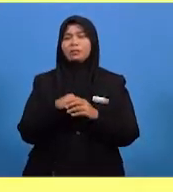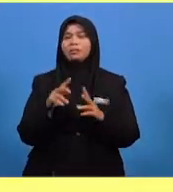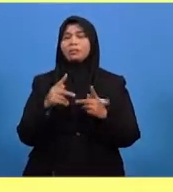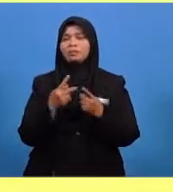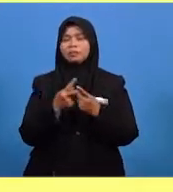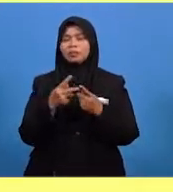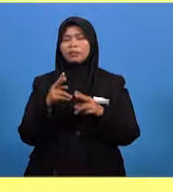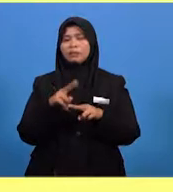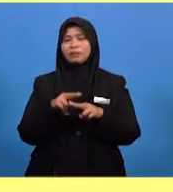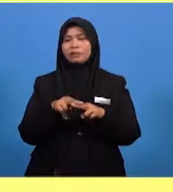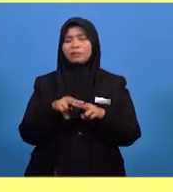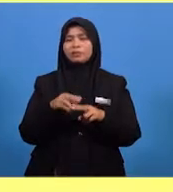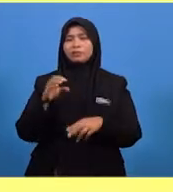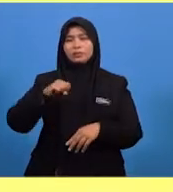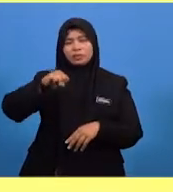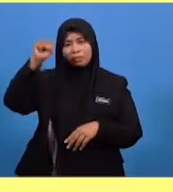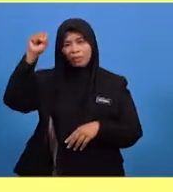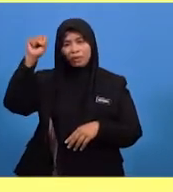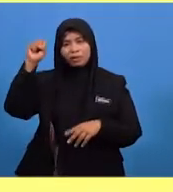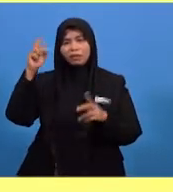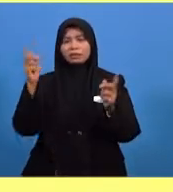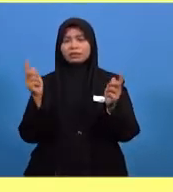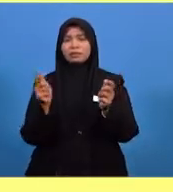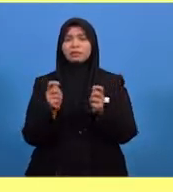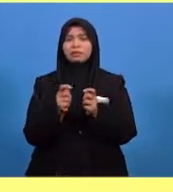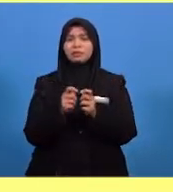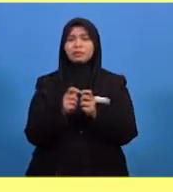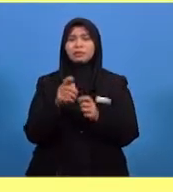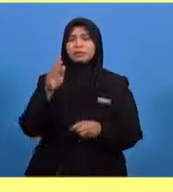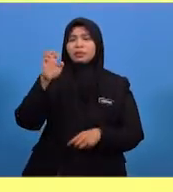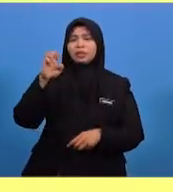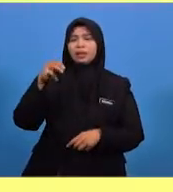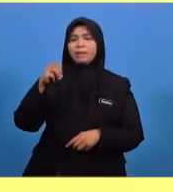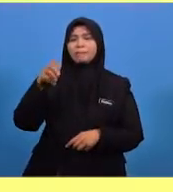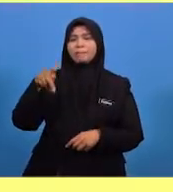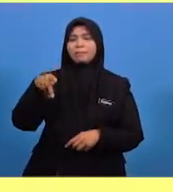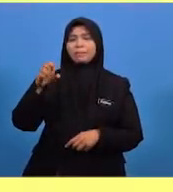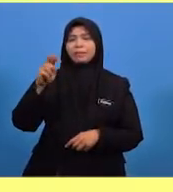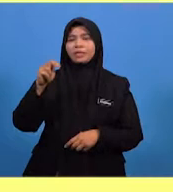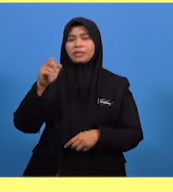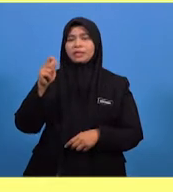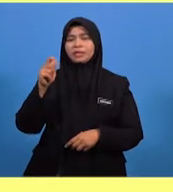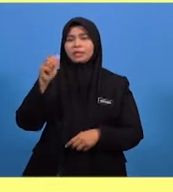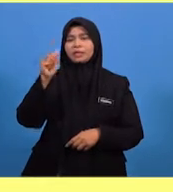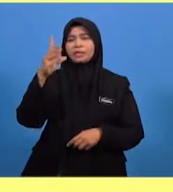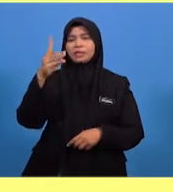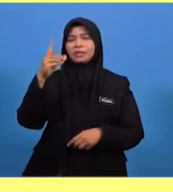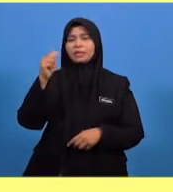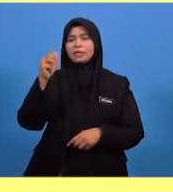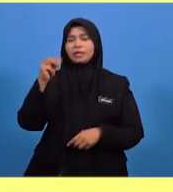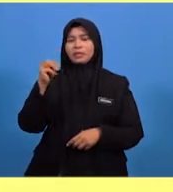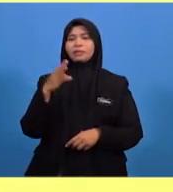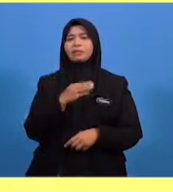seperti empening adem di simanggang dan sate di Rawas